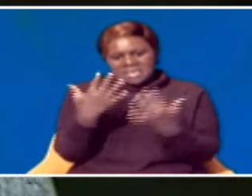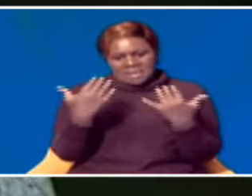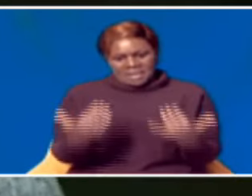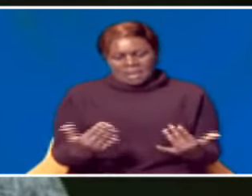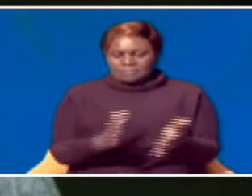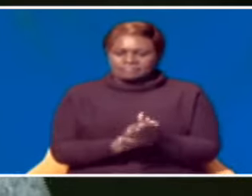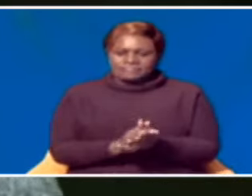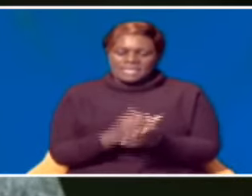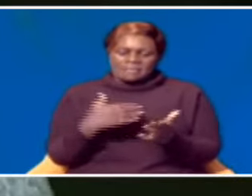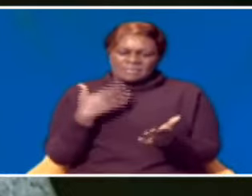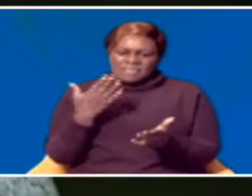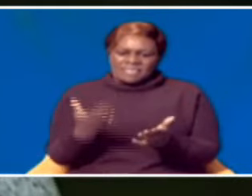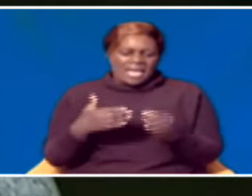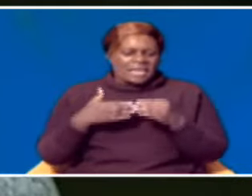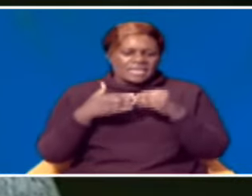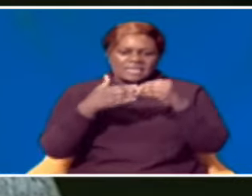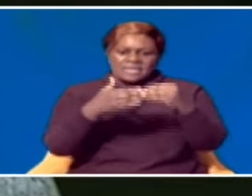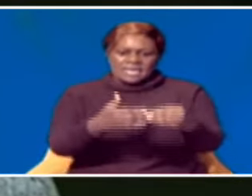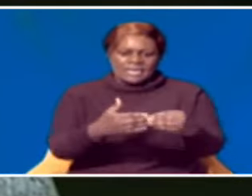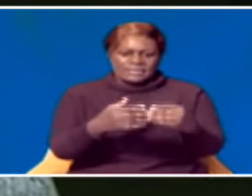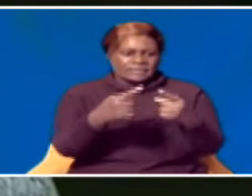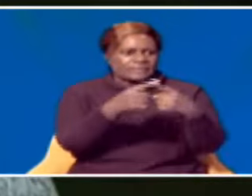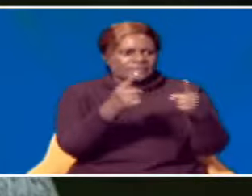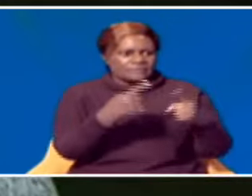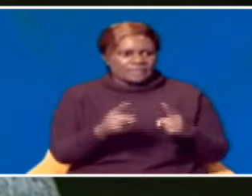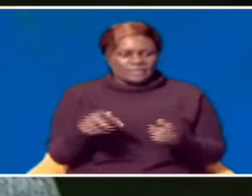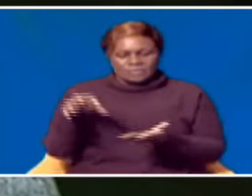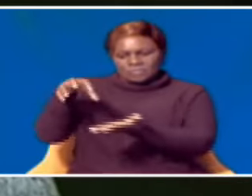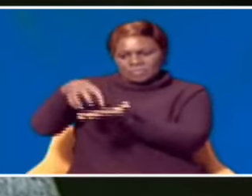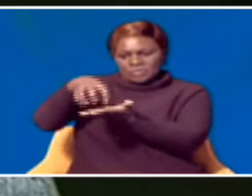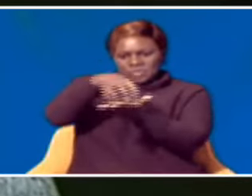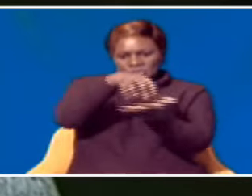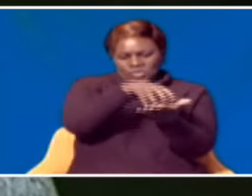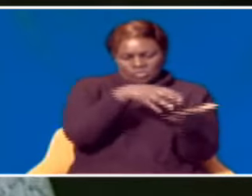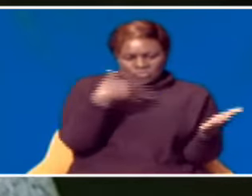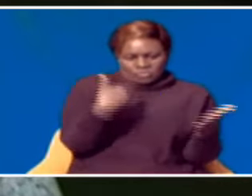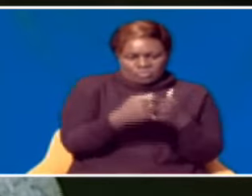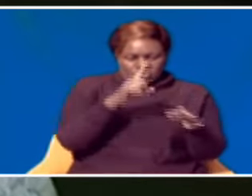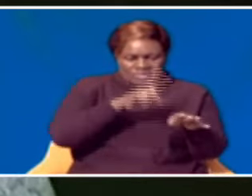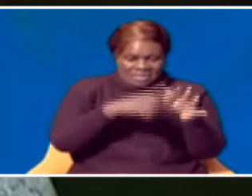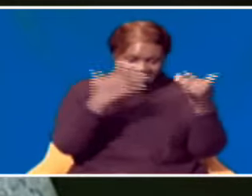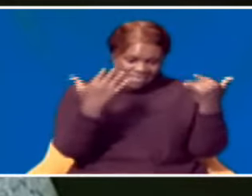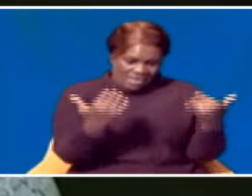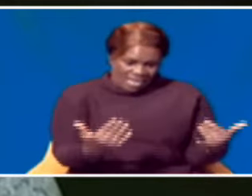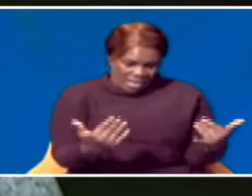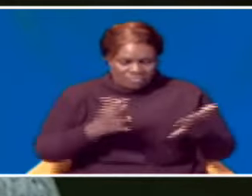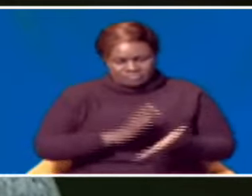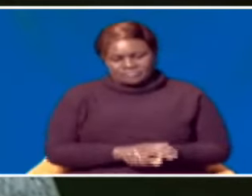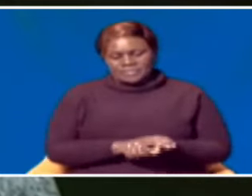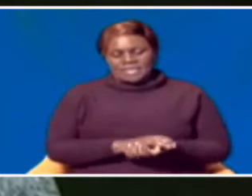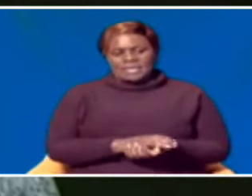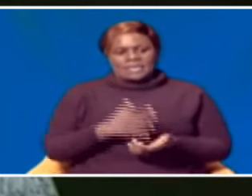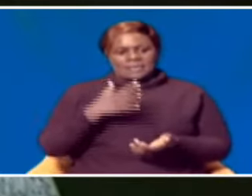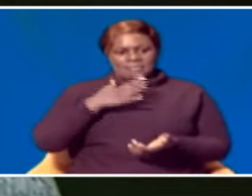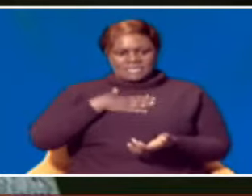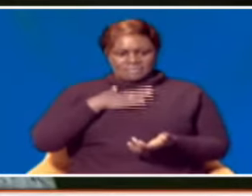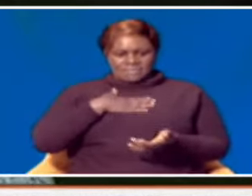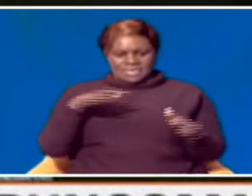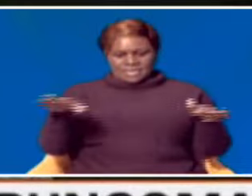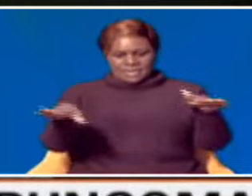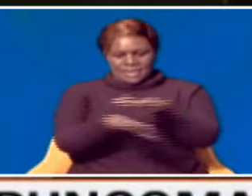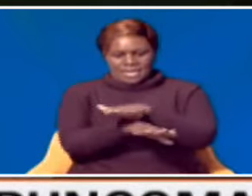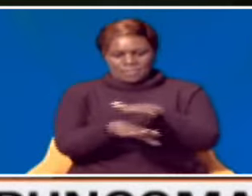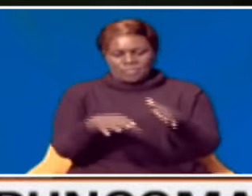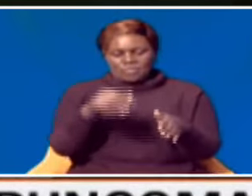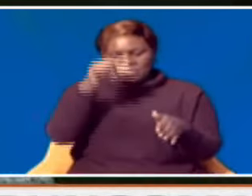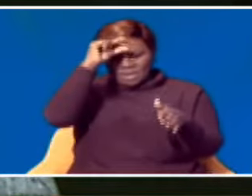kwa sasa. Nimekuwa kiongozi kwa viwango mbalimbali hadi wakati sasa. Wakati huu mimi ni naibu wa